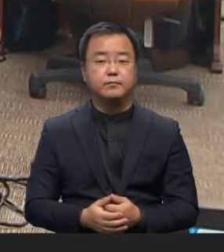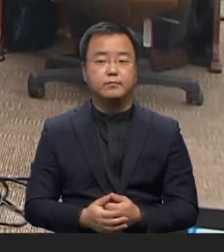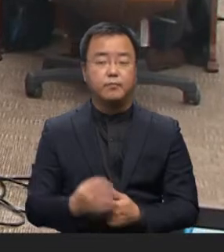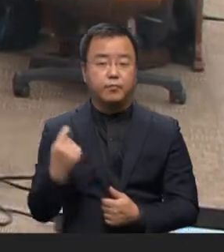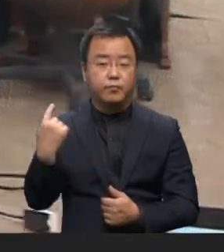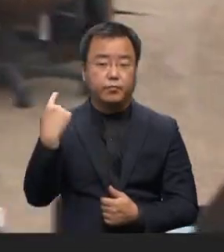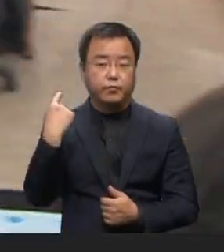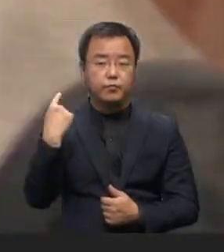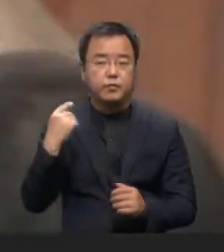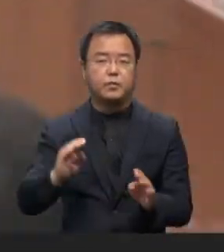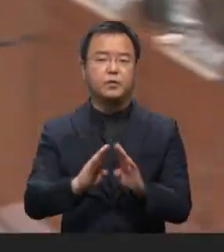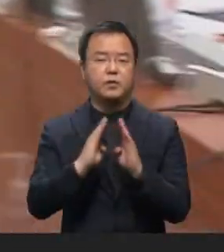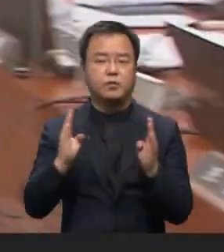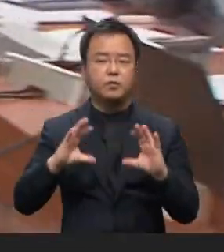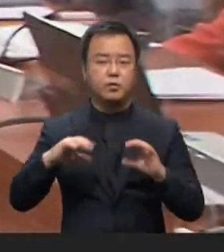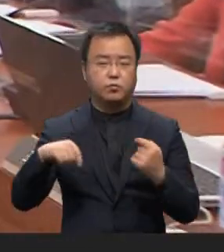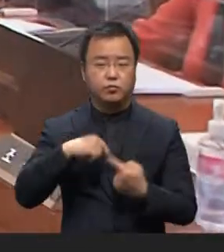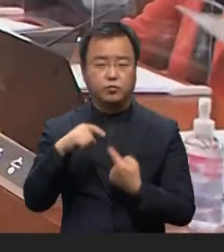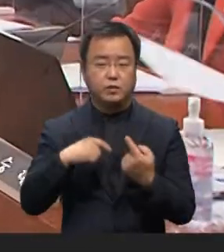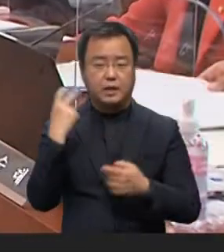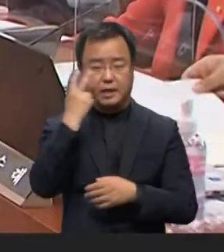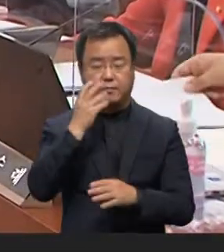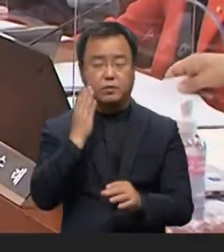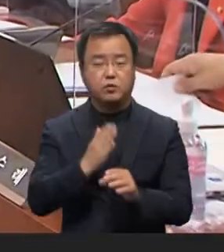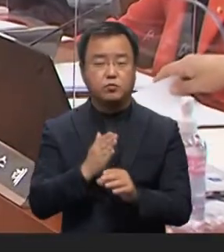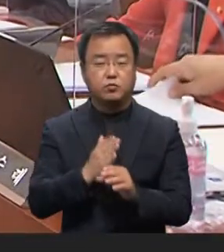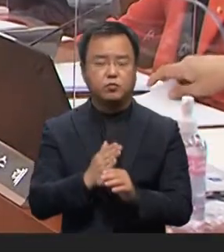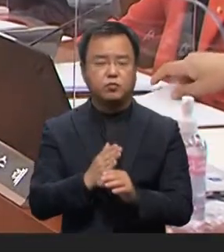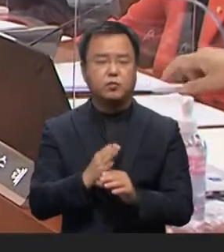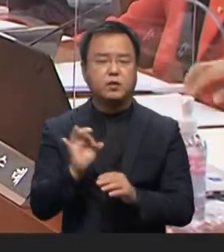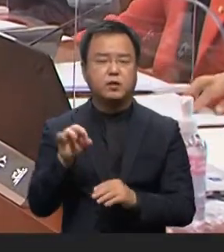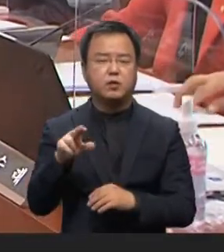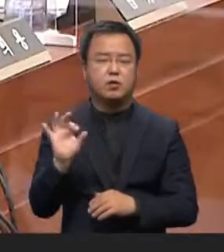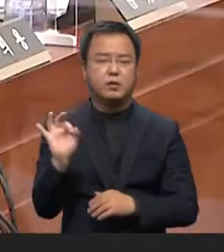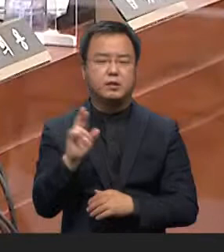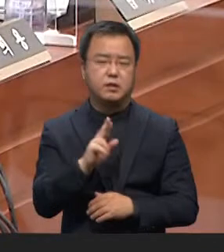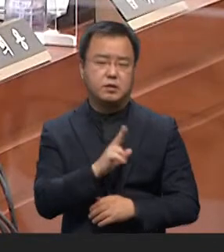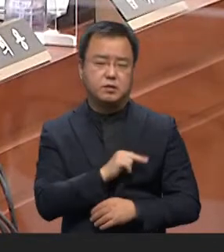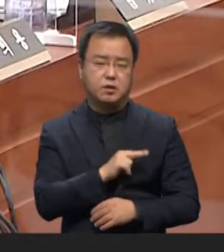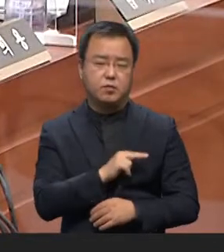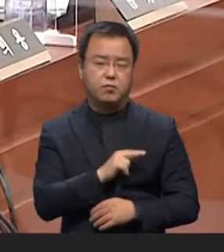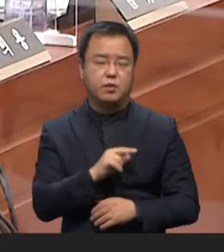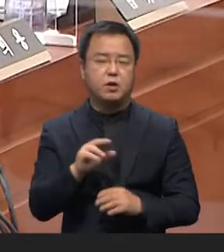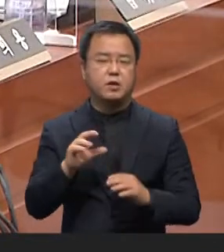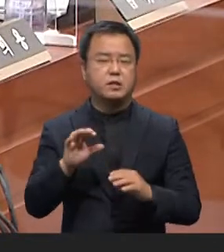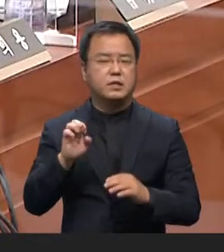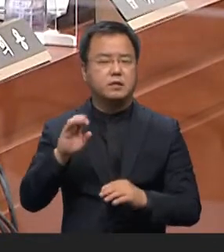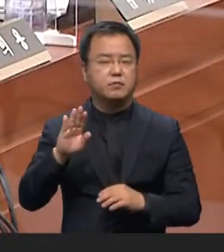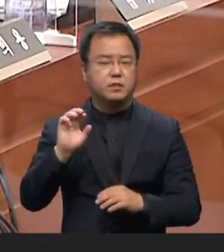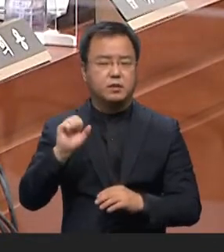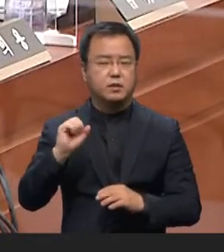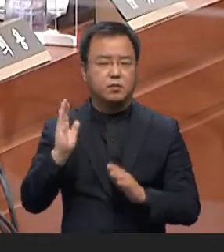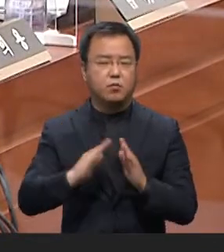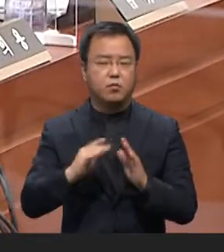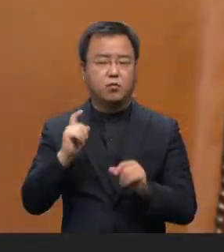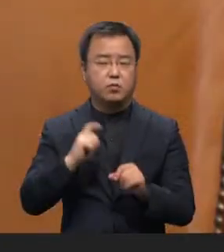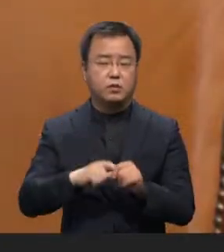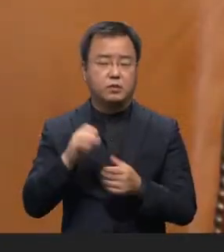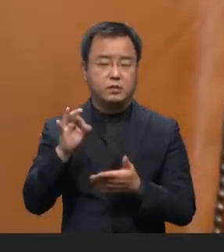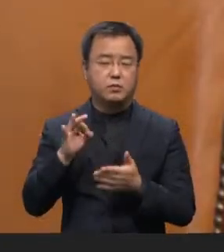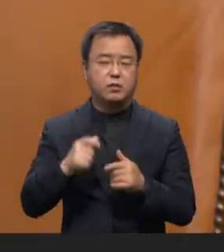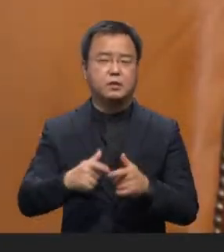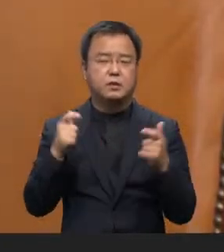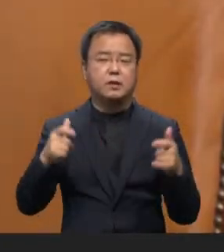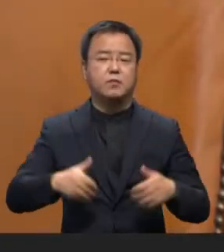어제 열린 국정감사에서 여야 과방 위원들은 ebs 의 공적 재원을 확충해야 한다고 입을 모았습니다 않습니다 야당인 김영식